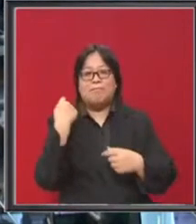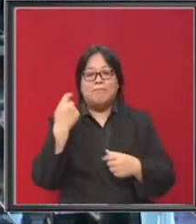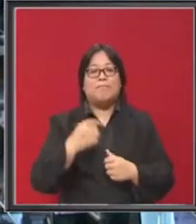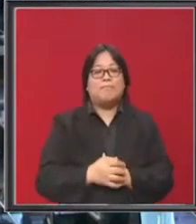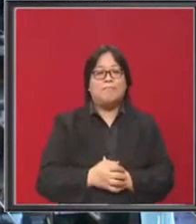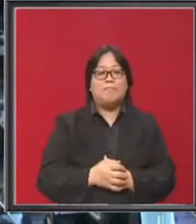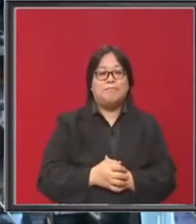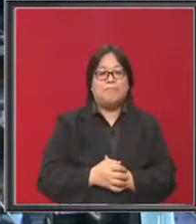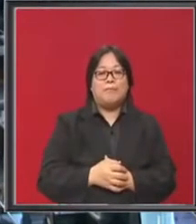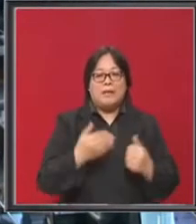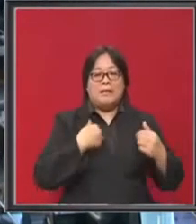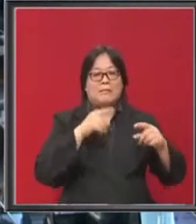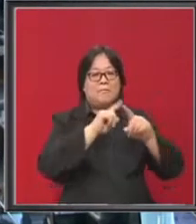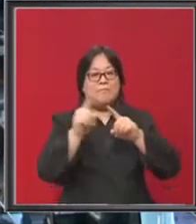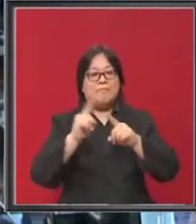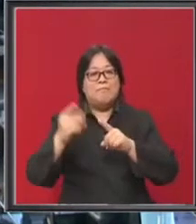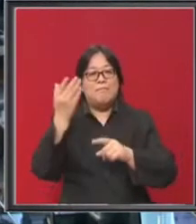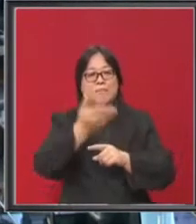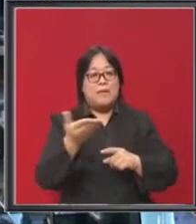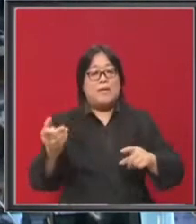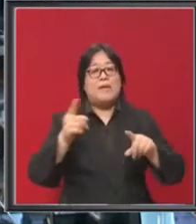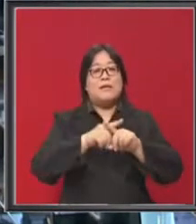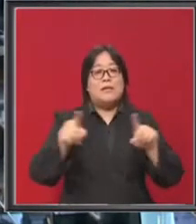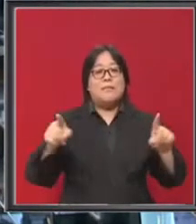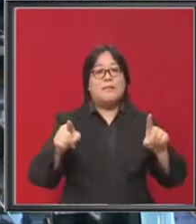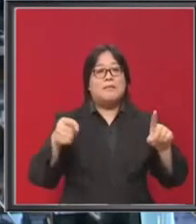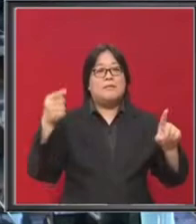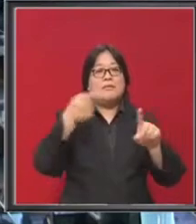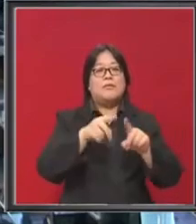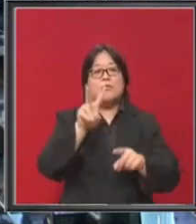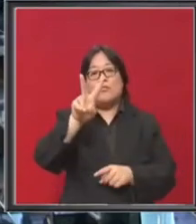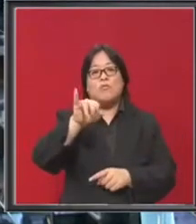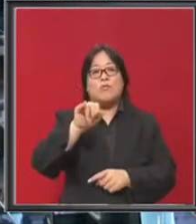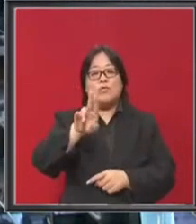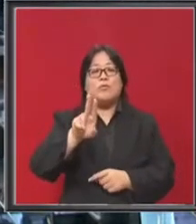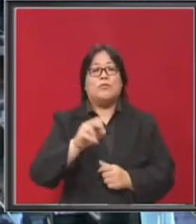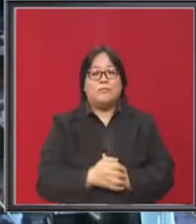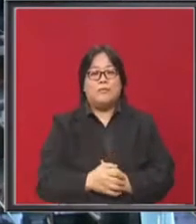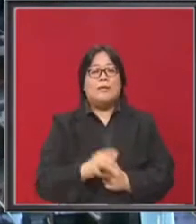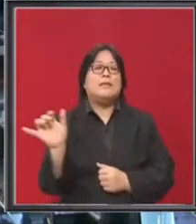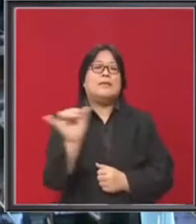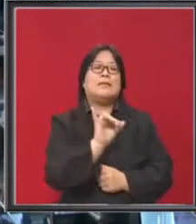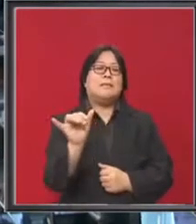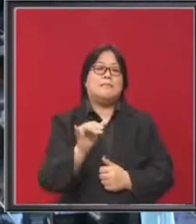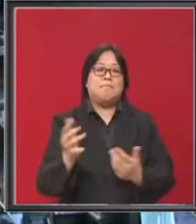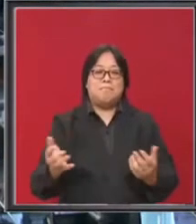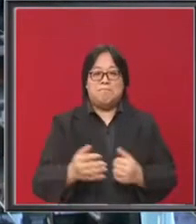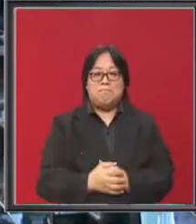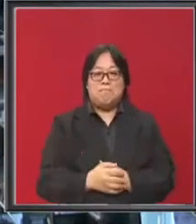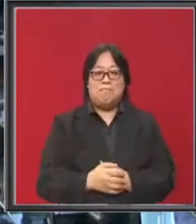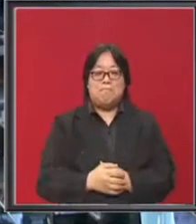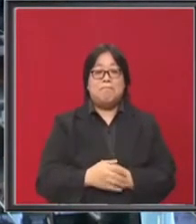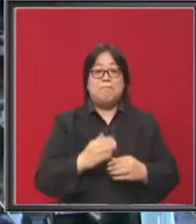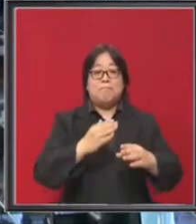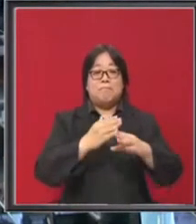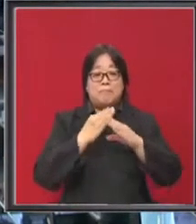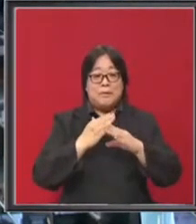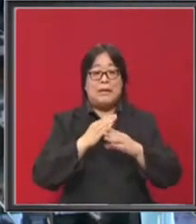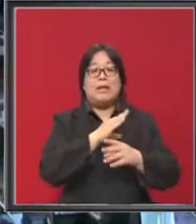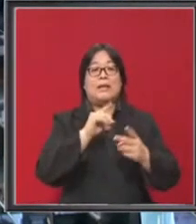yang menyentuh pelbagai pekaro tapi berkisar pada dua isu yang sama yaitu pencegahan